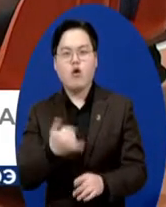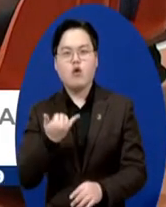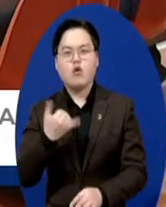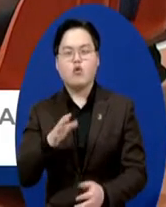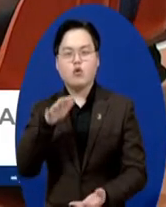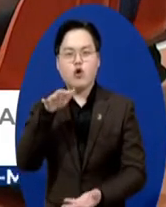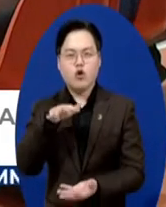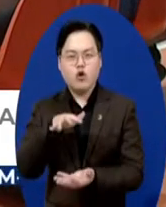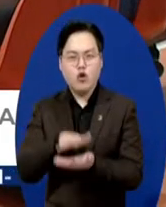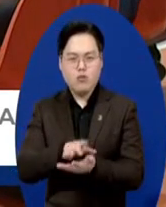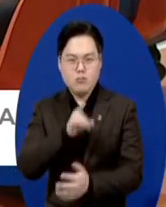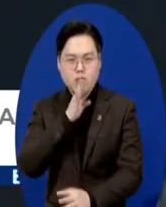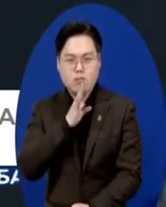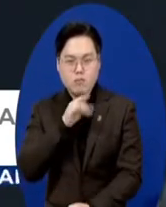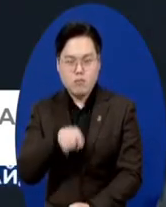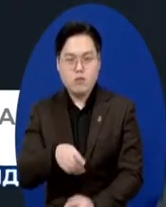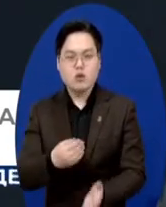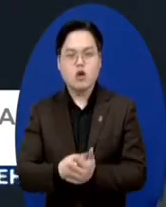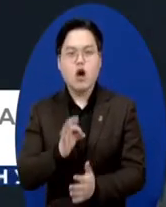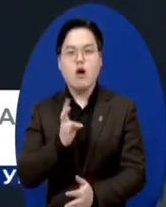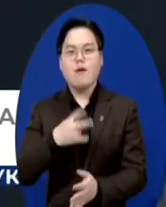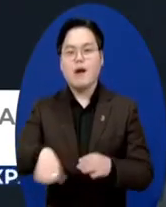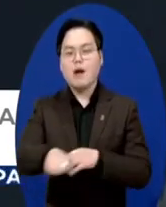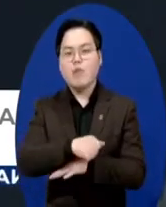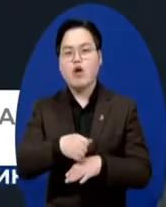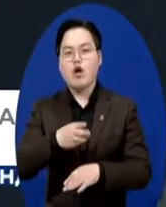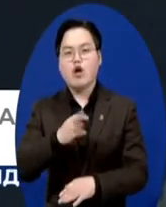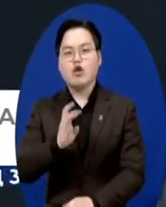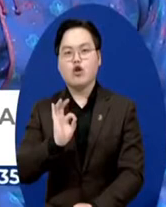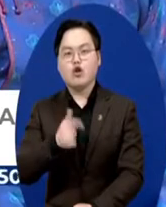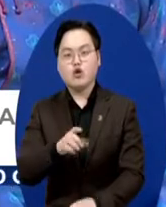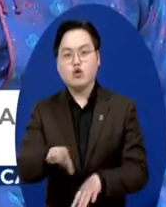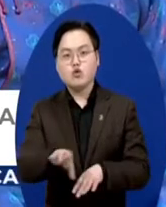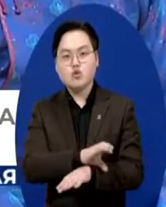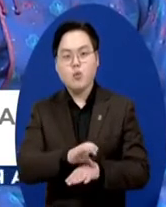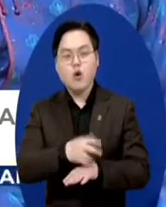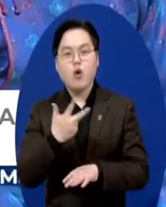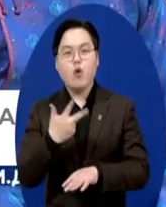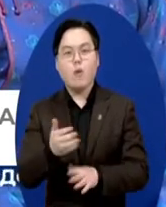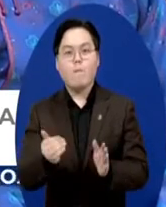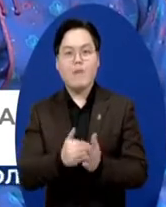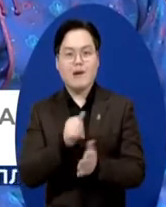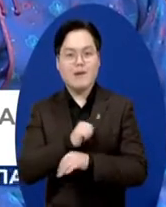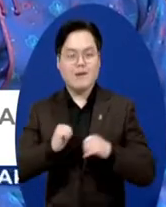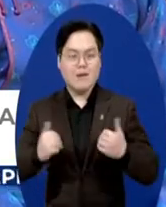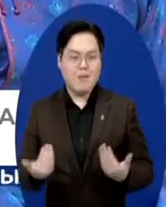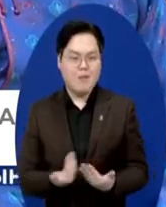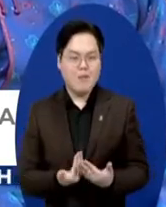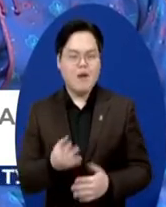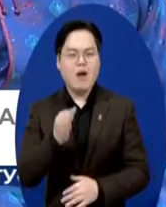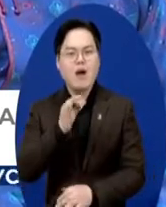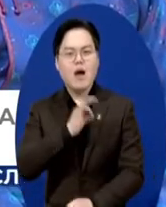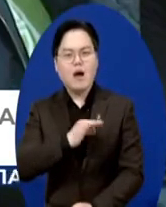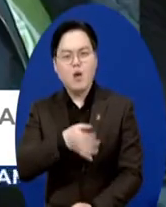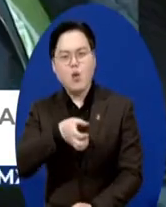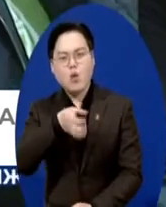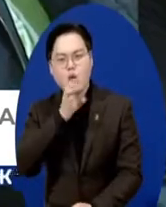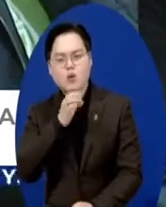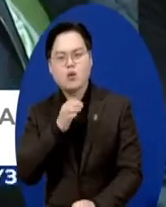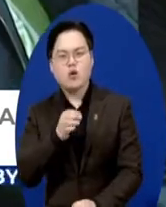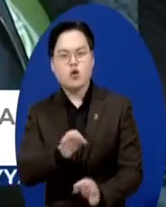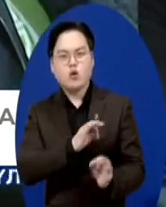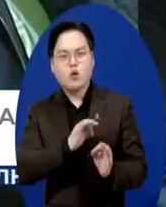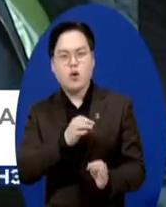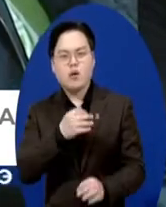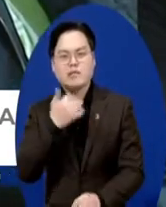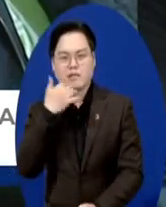хомсдолд орох асуудал ч яригцсаар байна. Тухайлбал Өвөрхангай аймгийн Төгөрөг сум 3000 орчим иргэнтэй тэдний хэрэглэж байгаа ундны ус шаардлага